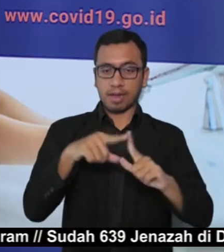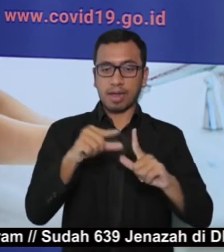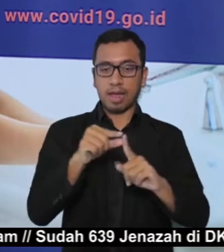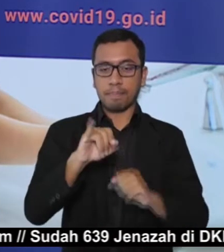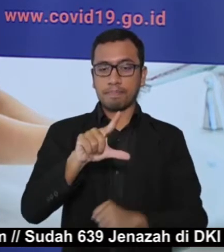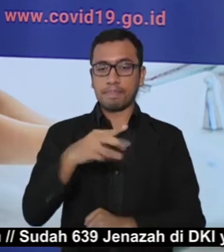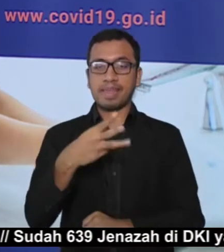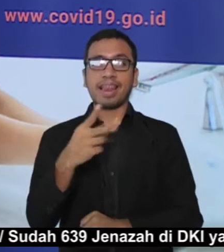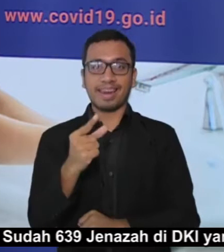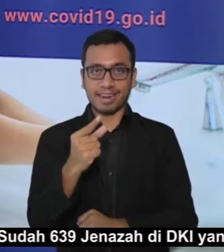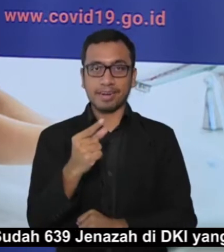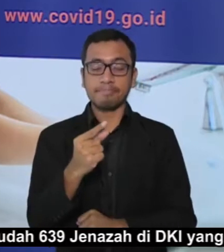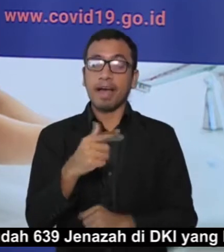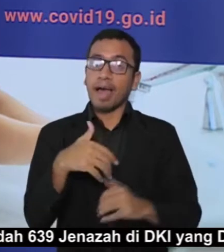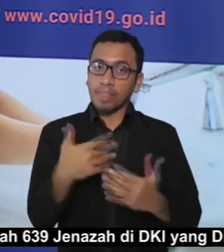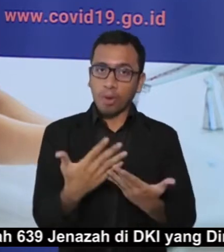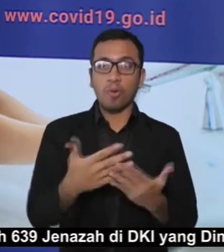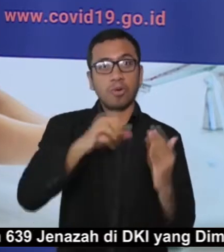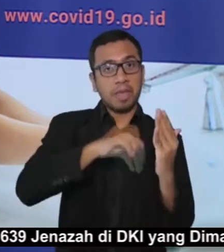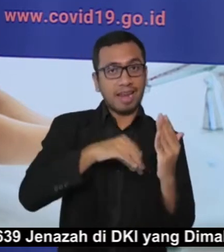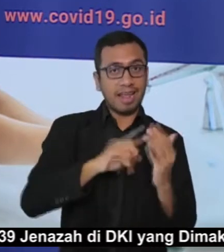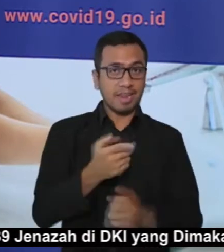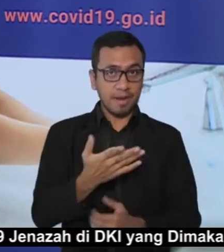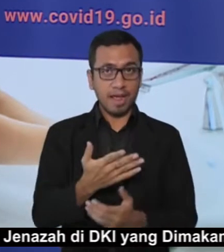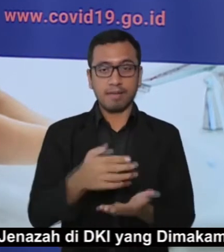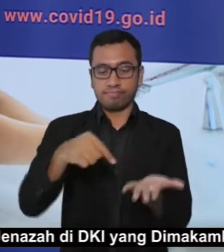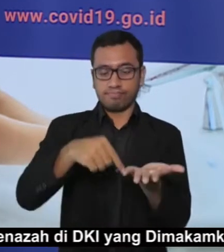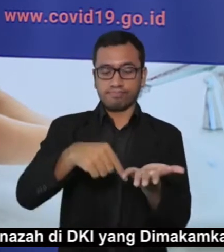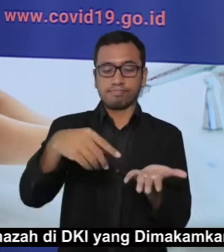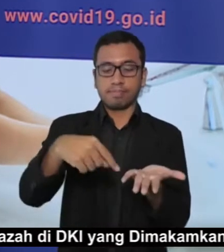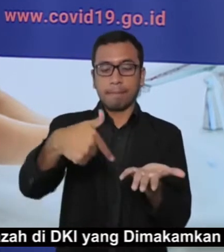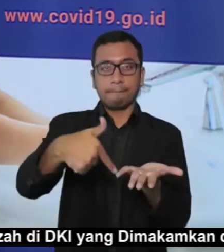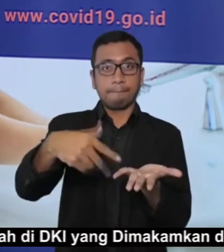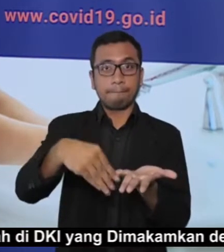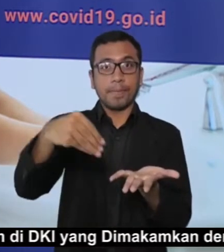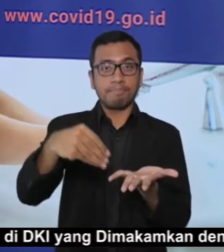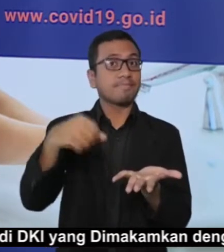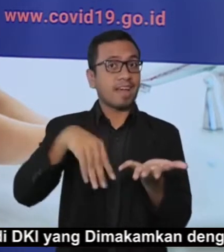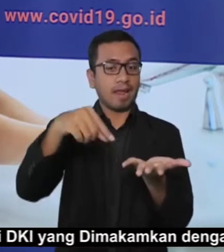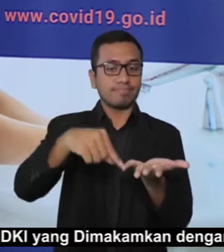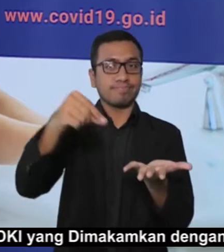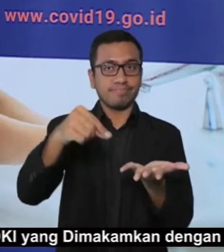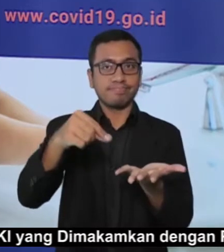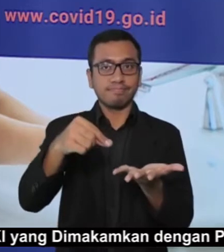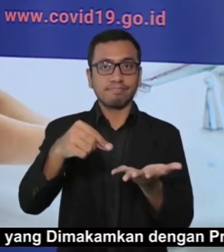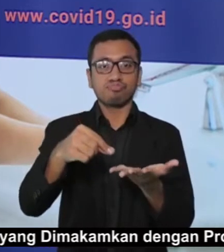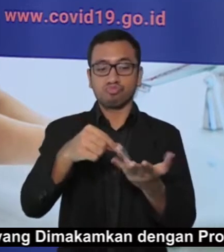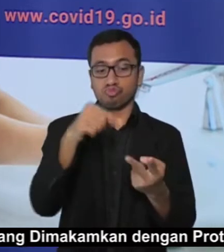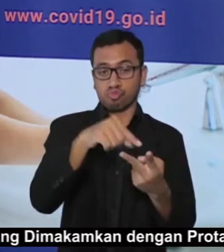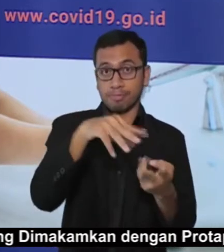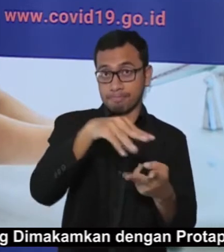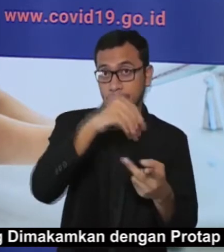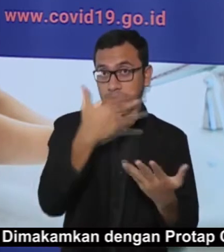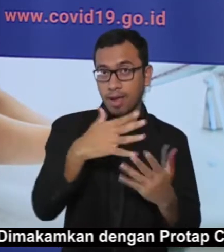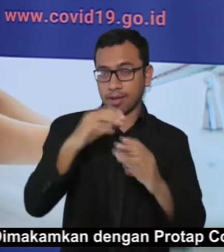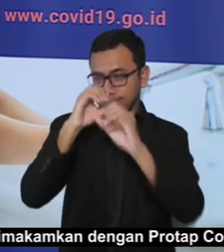bisa juga melakukan pengambilan darah dari ujung jari Bapak Ibu semuanya kemudian akan dilakukan pemeriksaan